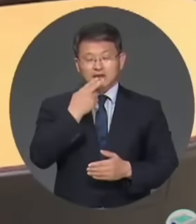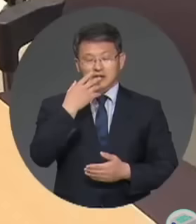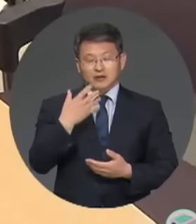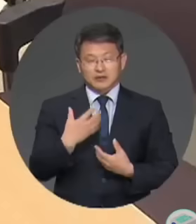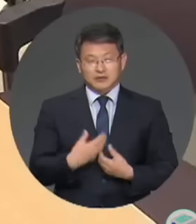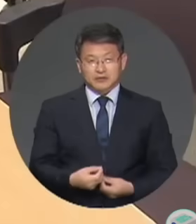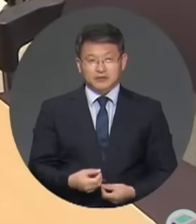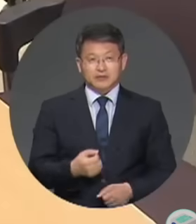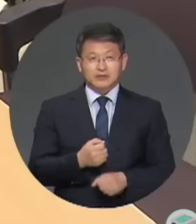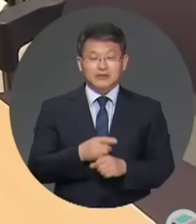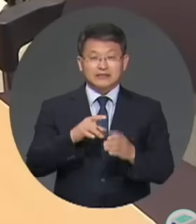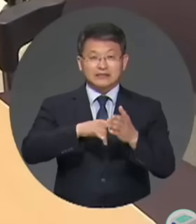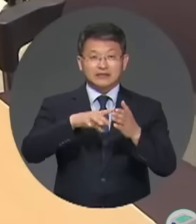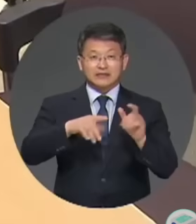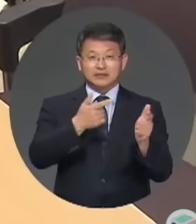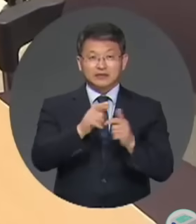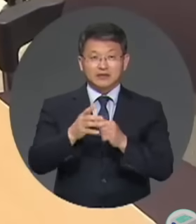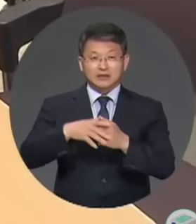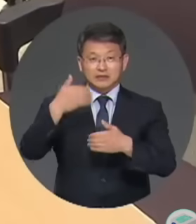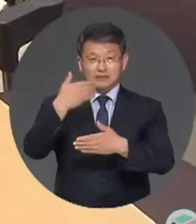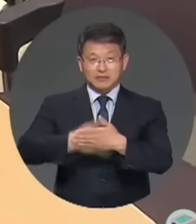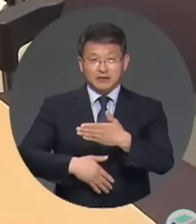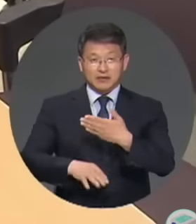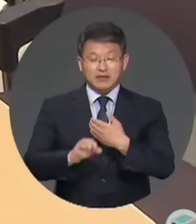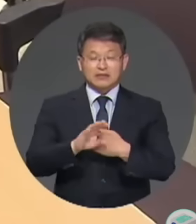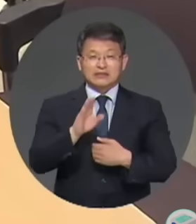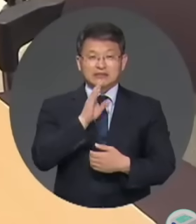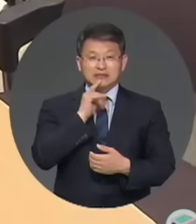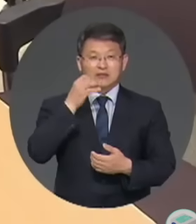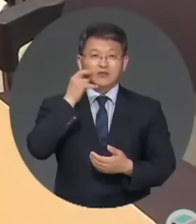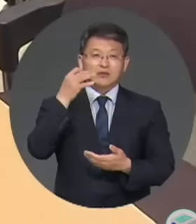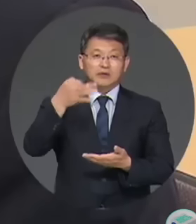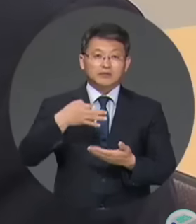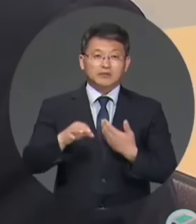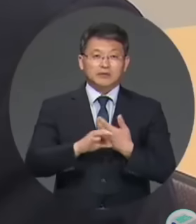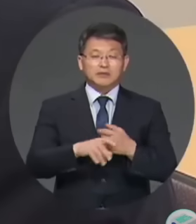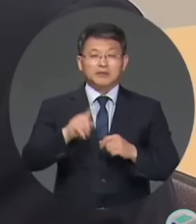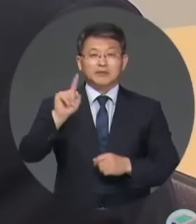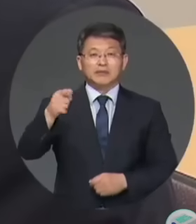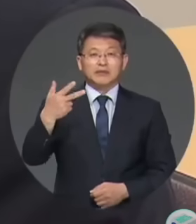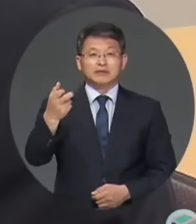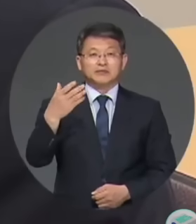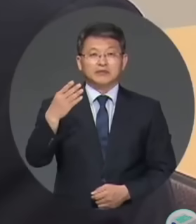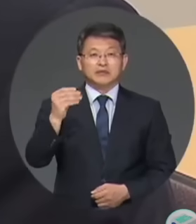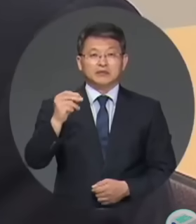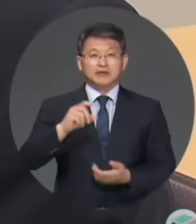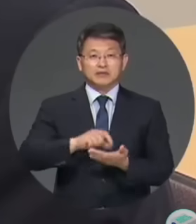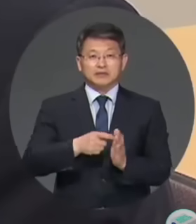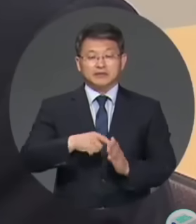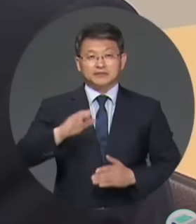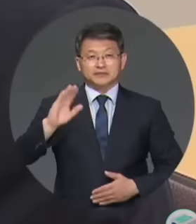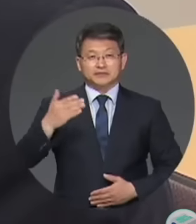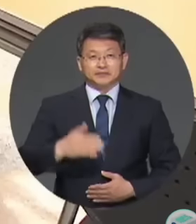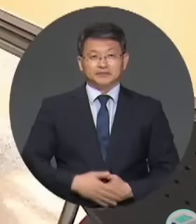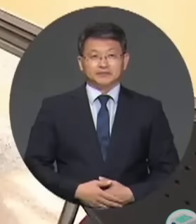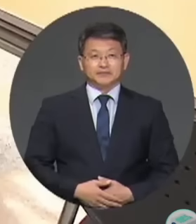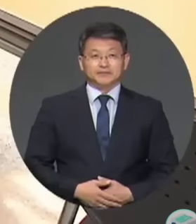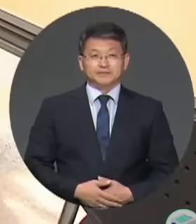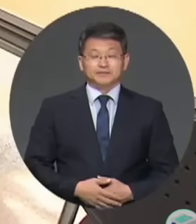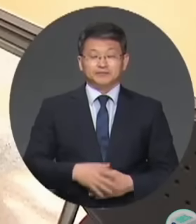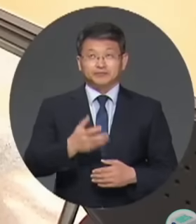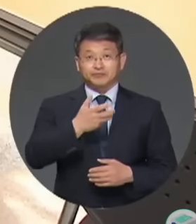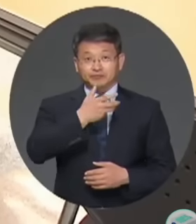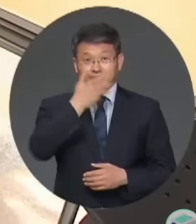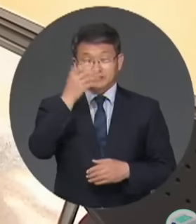나왔습니다. 세금과 각종 공제를 뺀 실수령액은 178만 원에 불과했기 때문입니다.